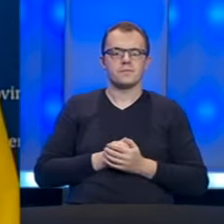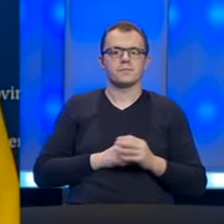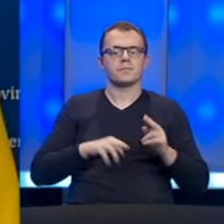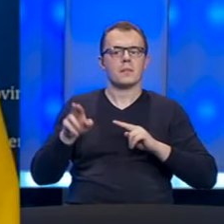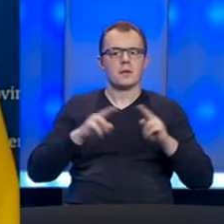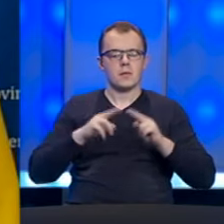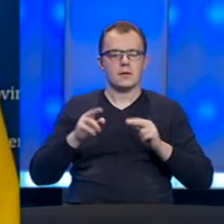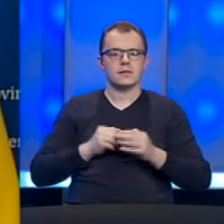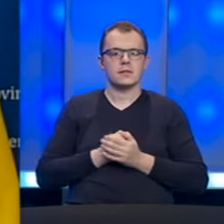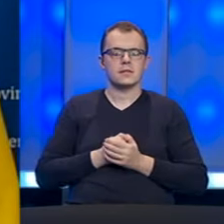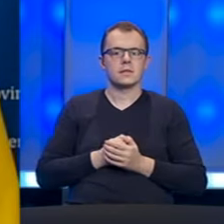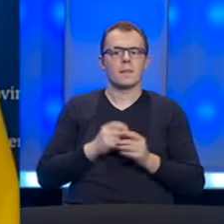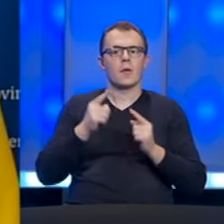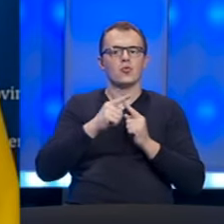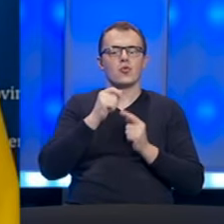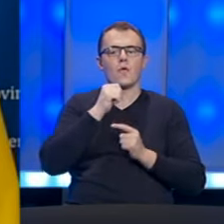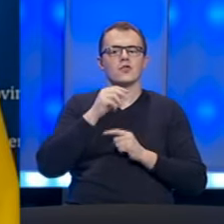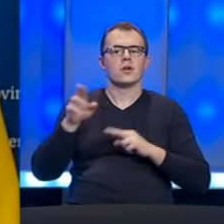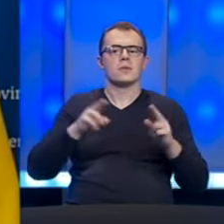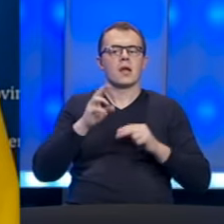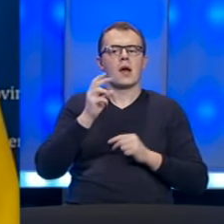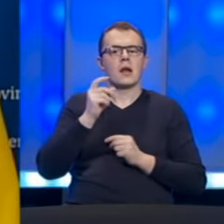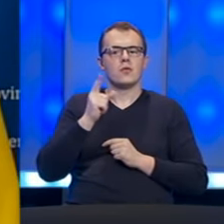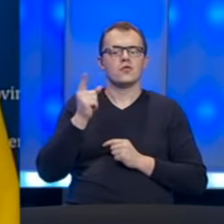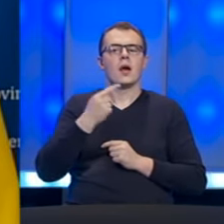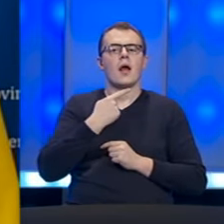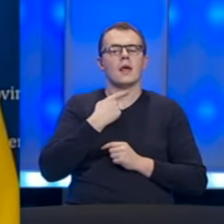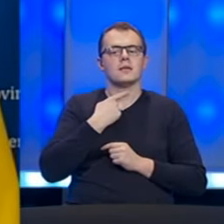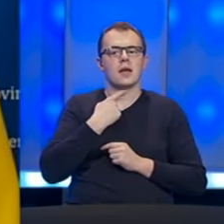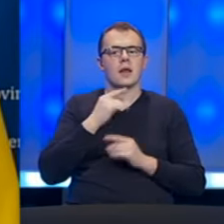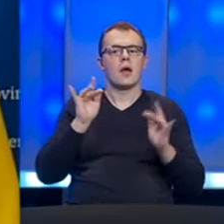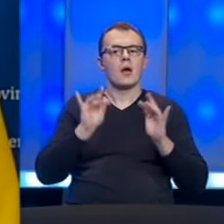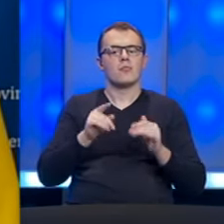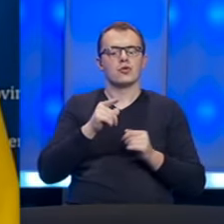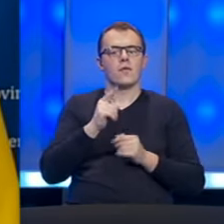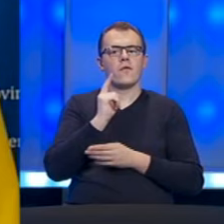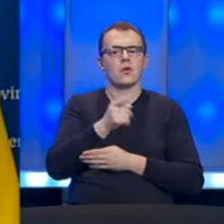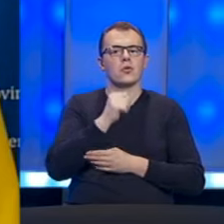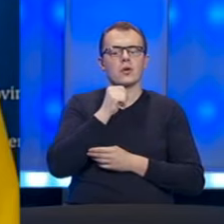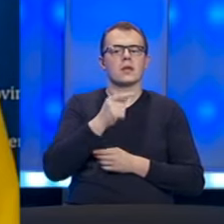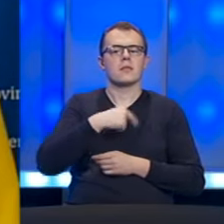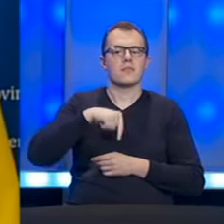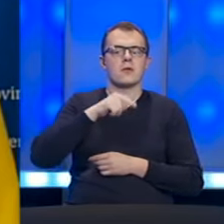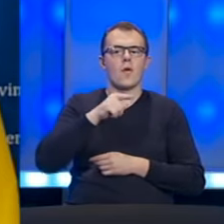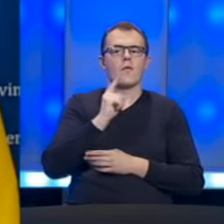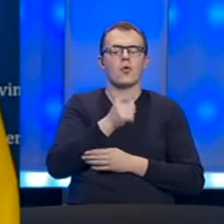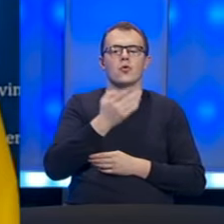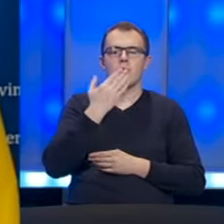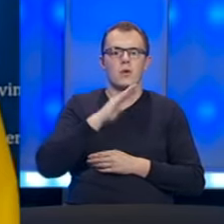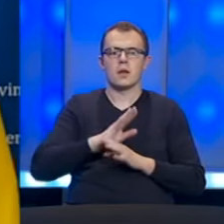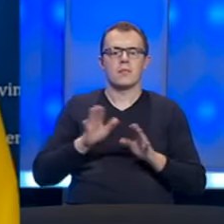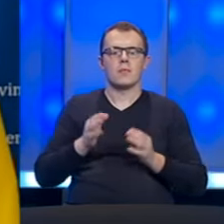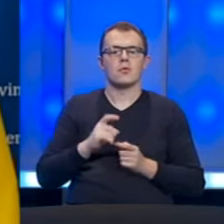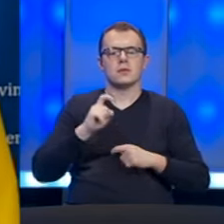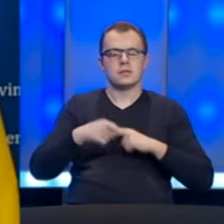Ministrica Turković i ministar Radončić su glasali protiv ove odluke i mi ovu odluku nemamo. Sredstva su na